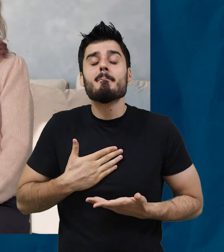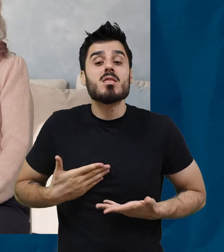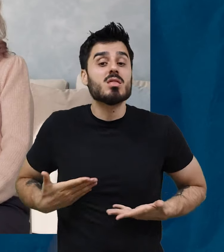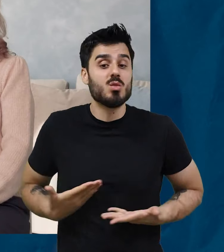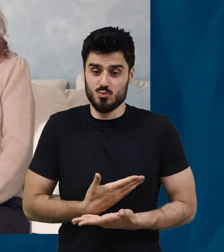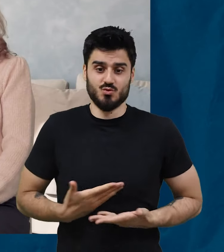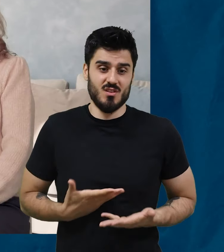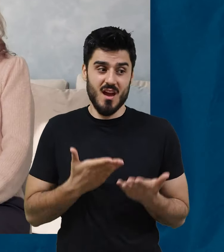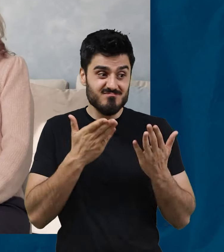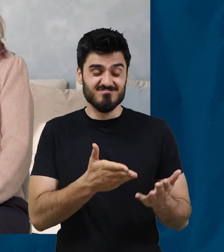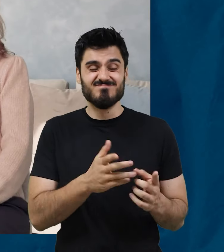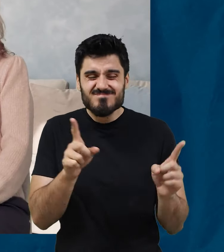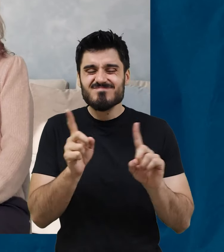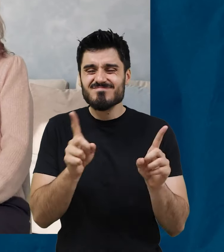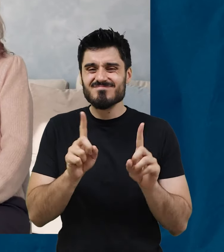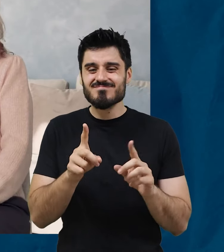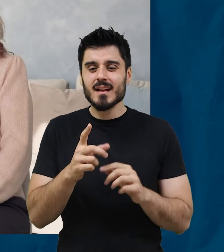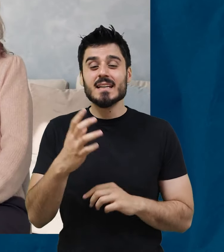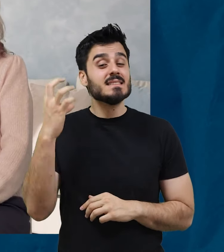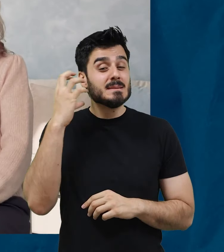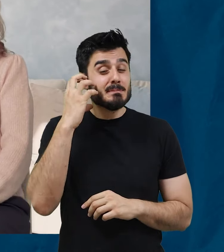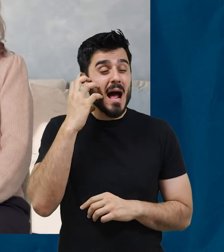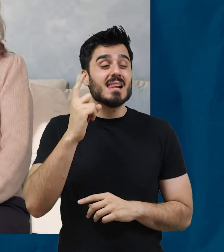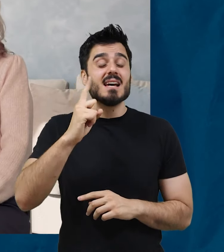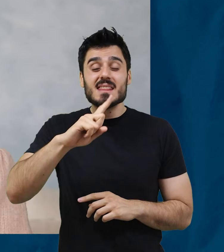е мястото, където трябва да